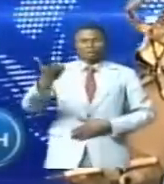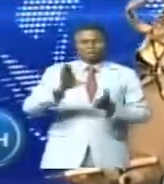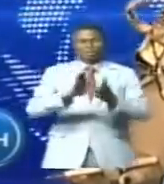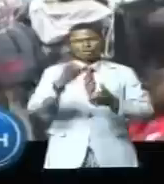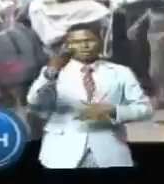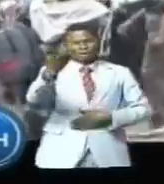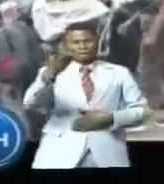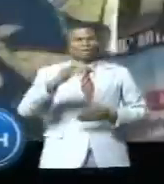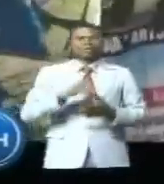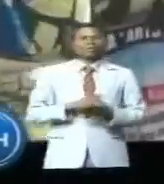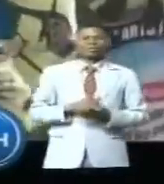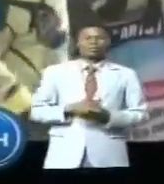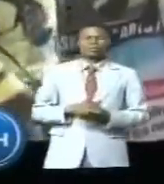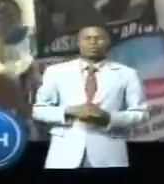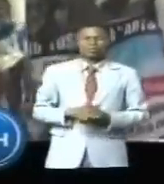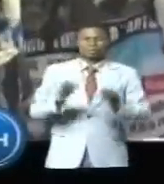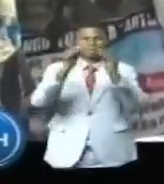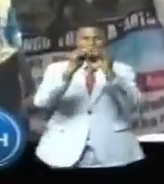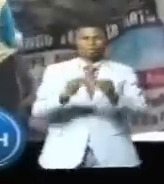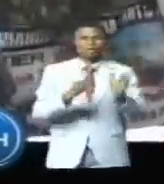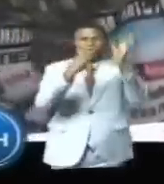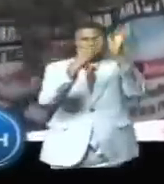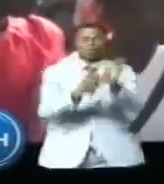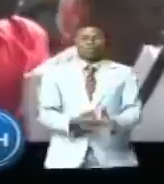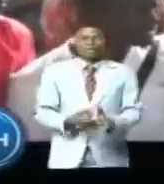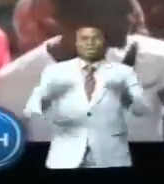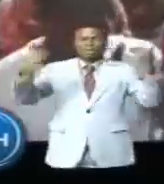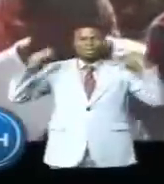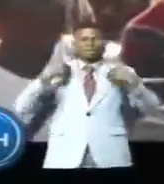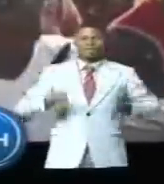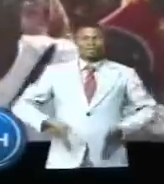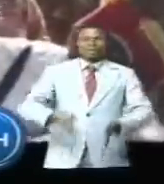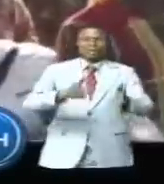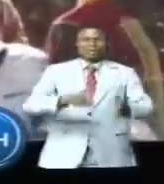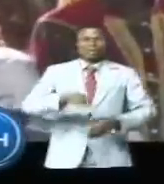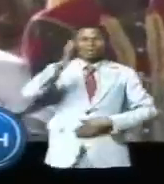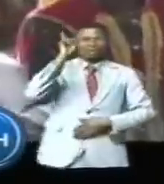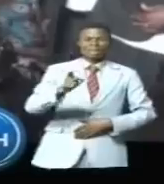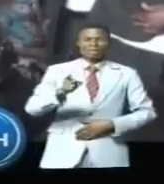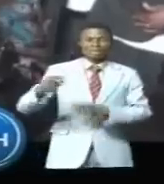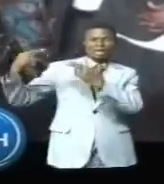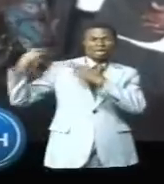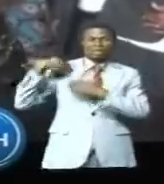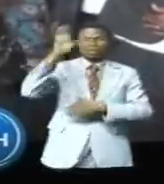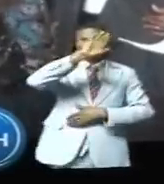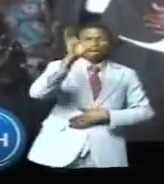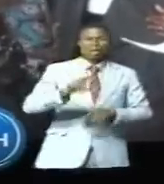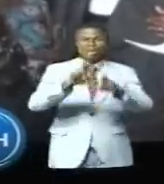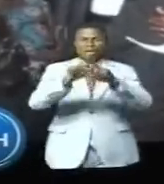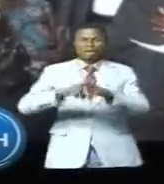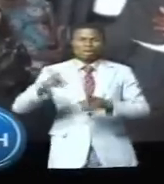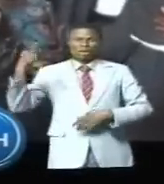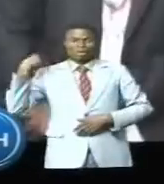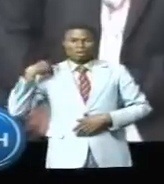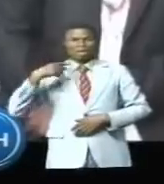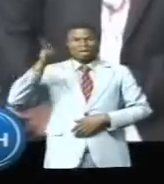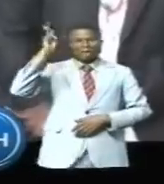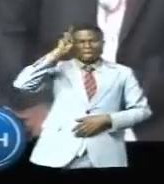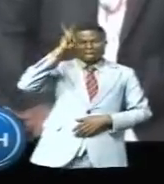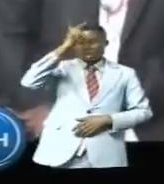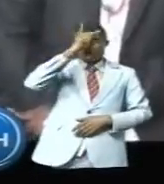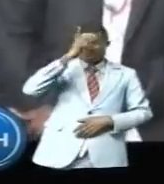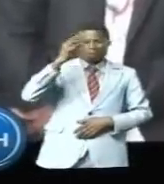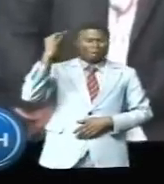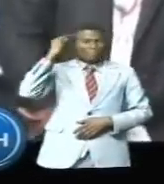Lomba. Au total, 800 chefs de rue et 100 responsables communaux et notables de Kimbanteke, Massina